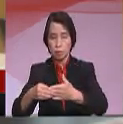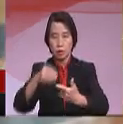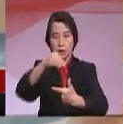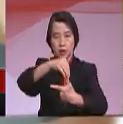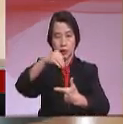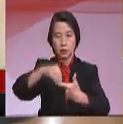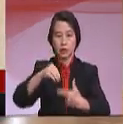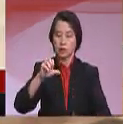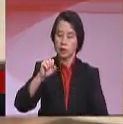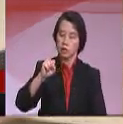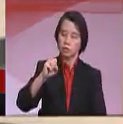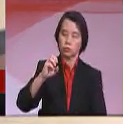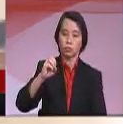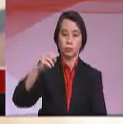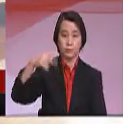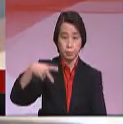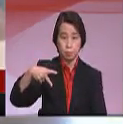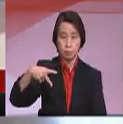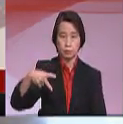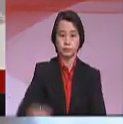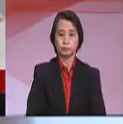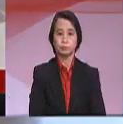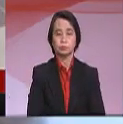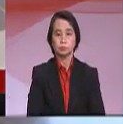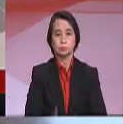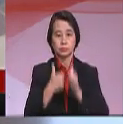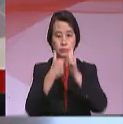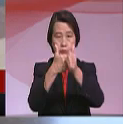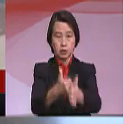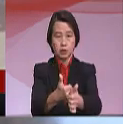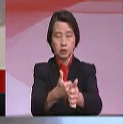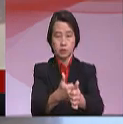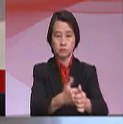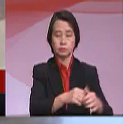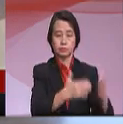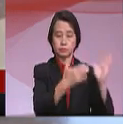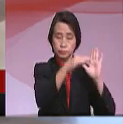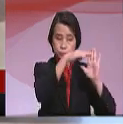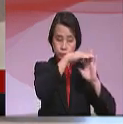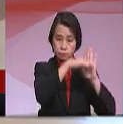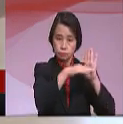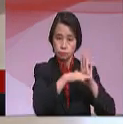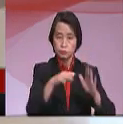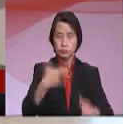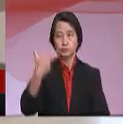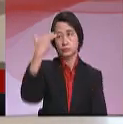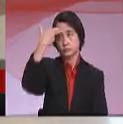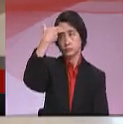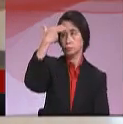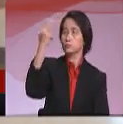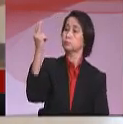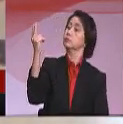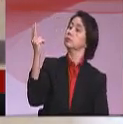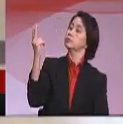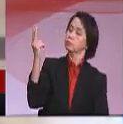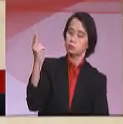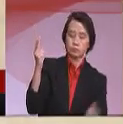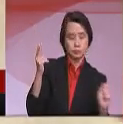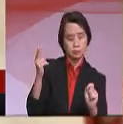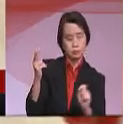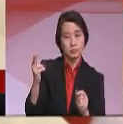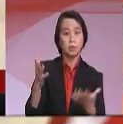SOP yang ditetapkan. Patuhilah prosedur pengambilan suhu badan,